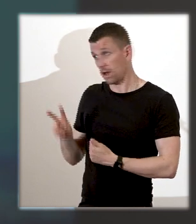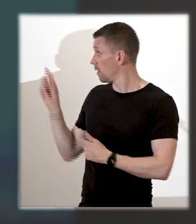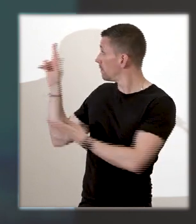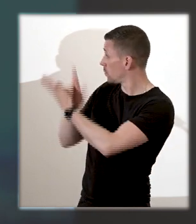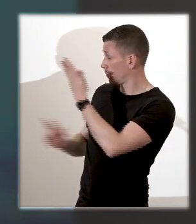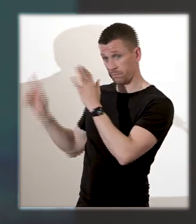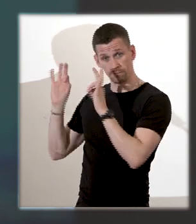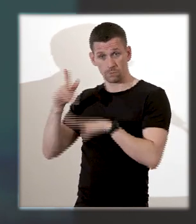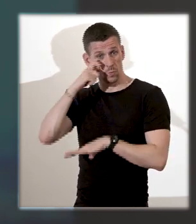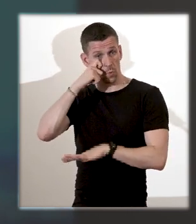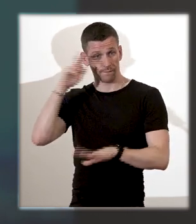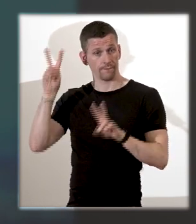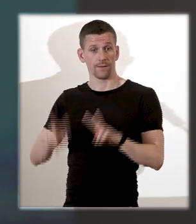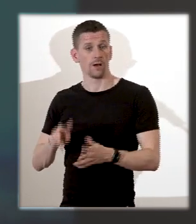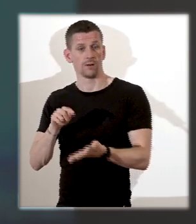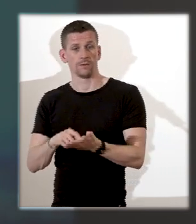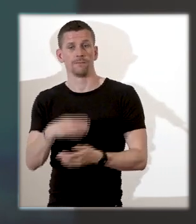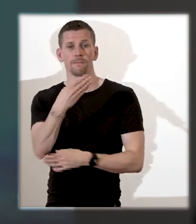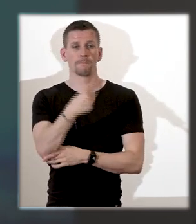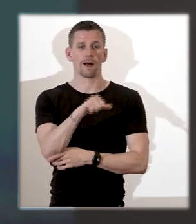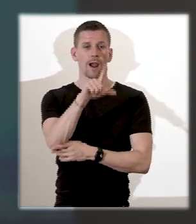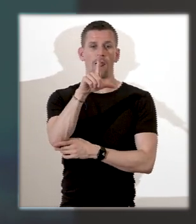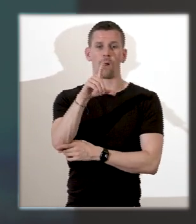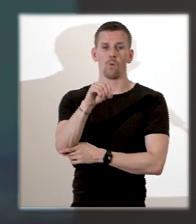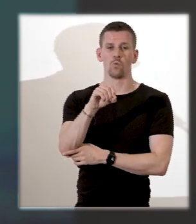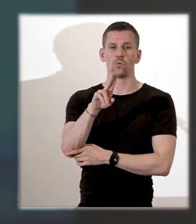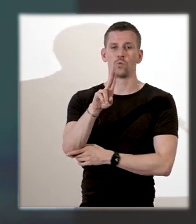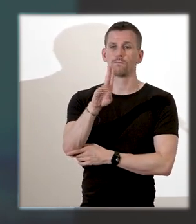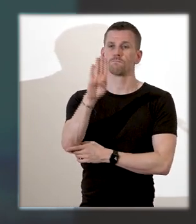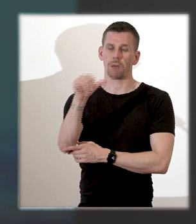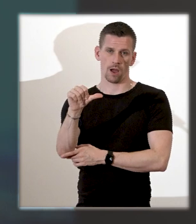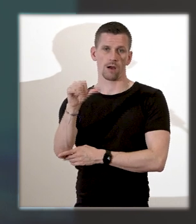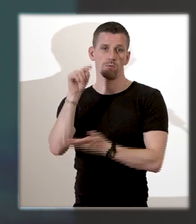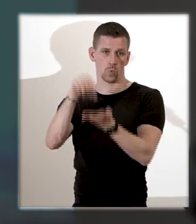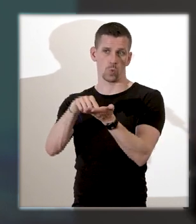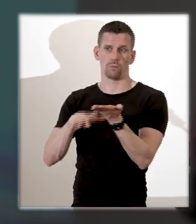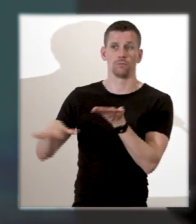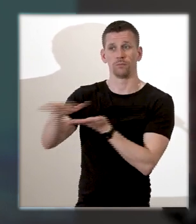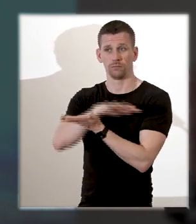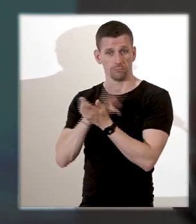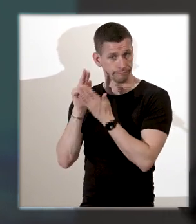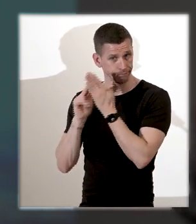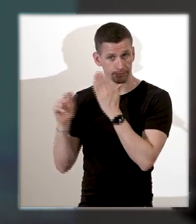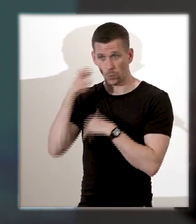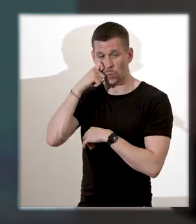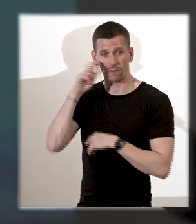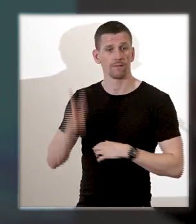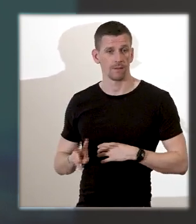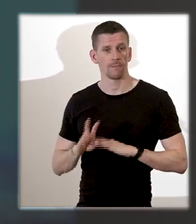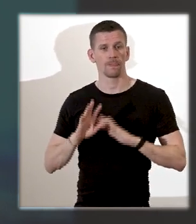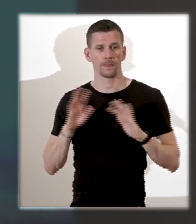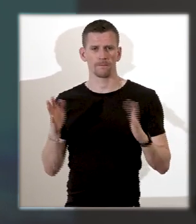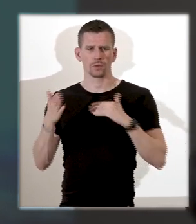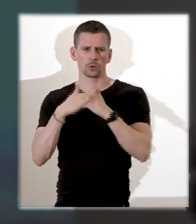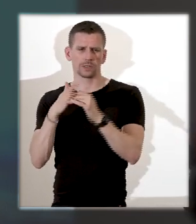Manouba, aux environs de Tunis, pas loin du palais du Bardo, que vous connaissez peut-être pour le traité du Bardo, qui sera signé donc